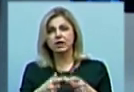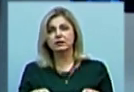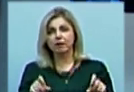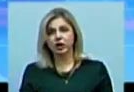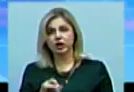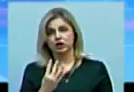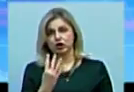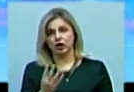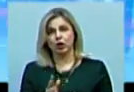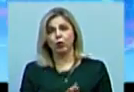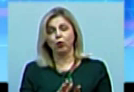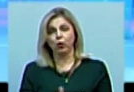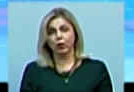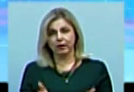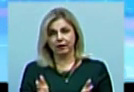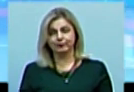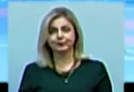урни.